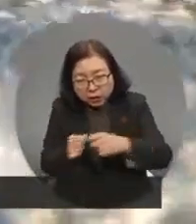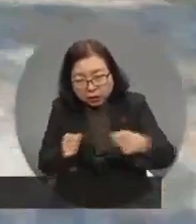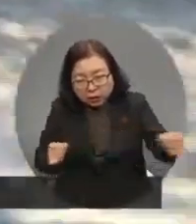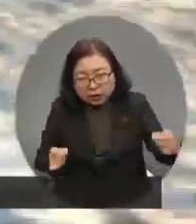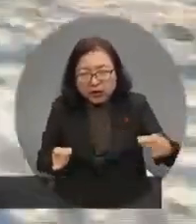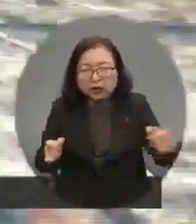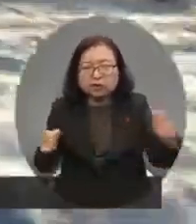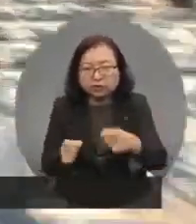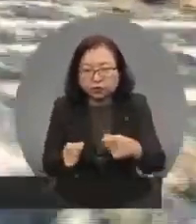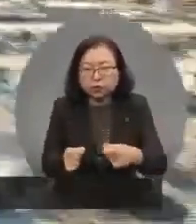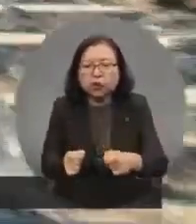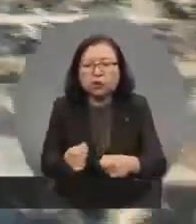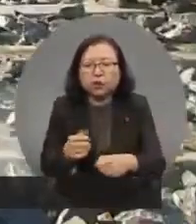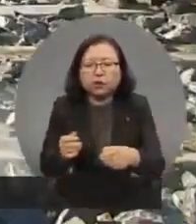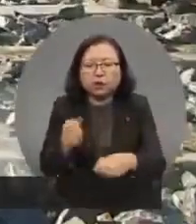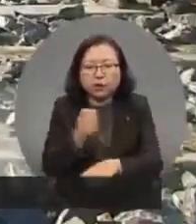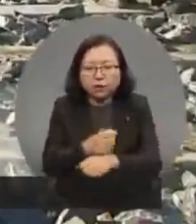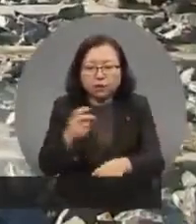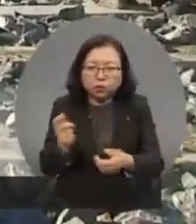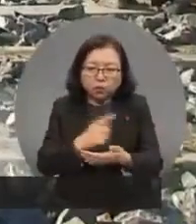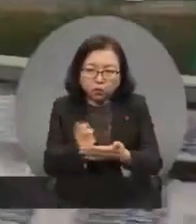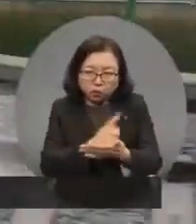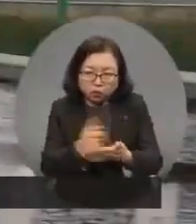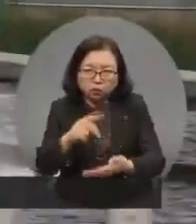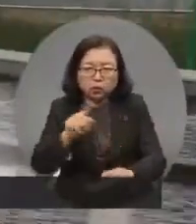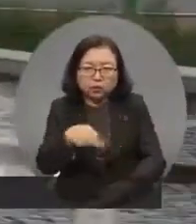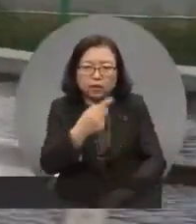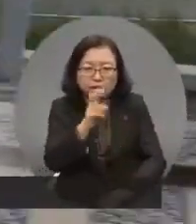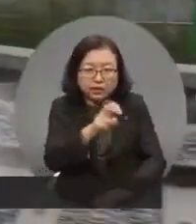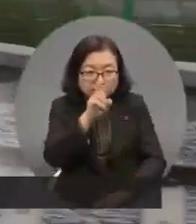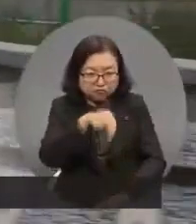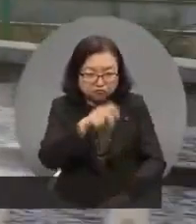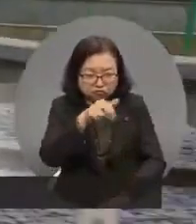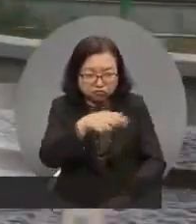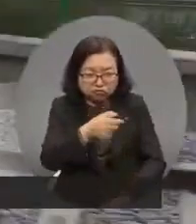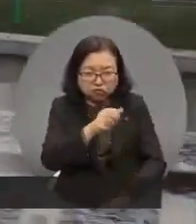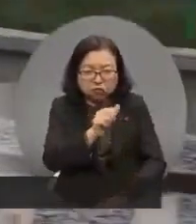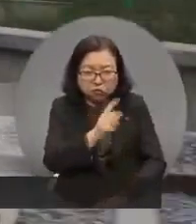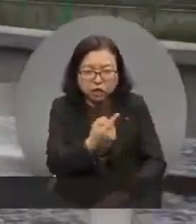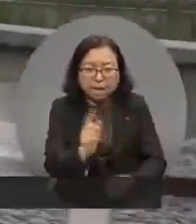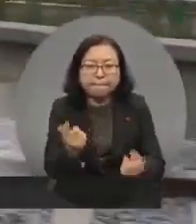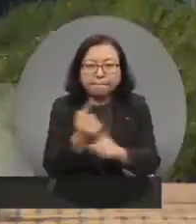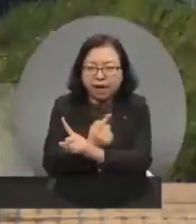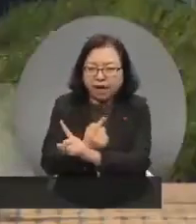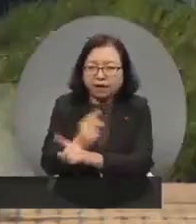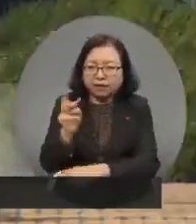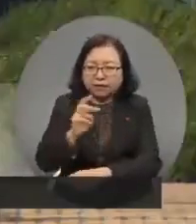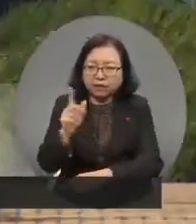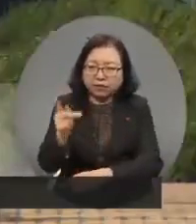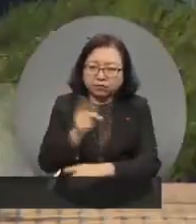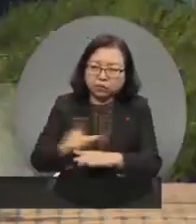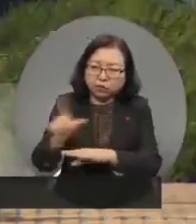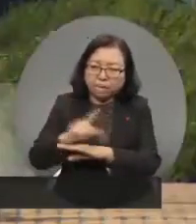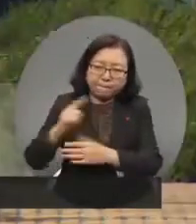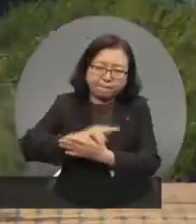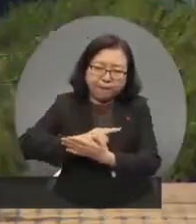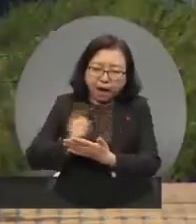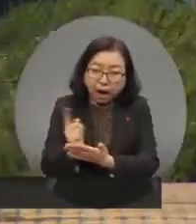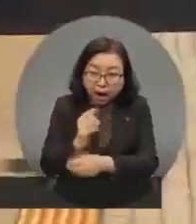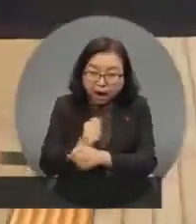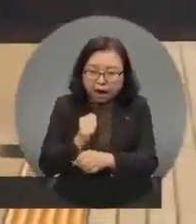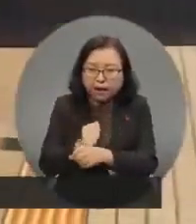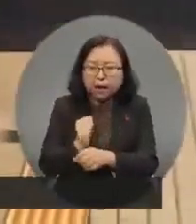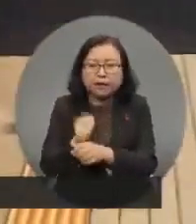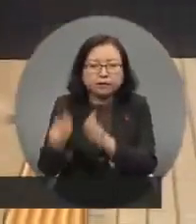거리는 짧아지고 시속 120km인 무궁화호 대신 30km 더 빠른 차세대 열차가